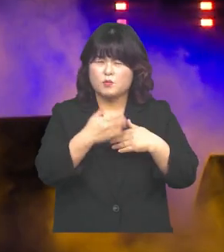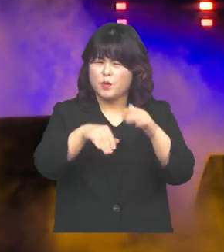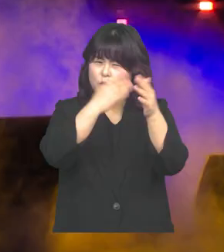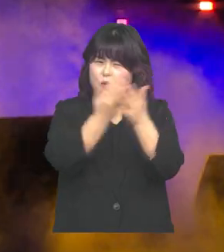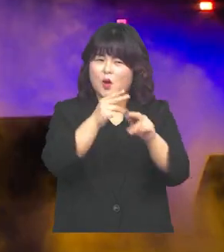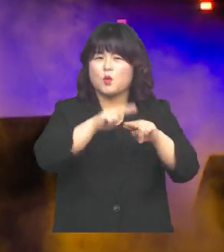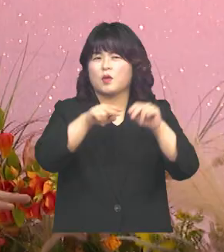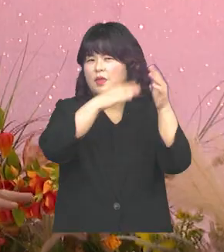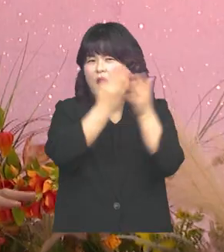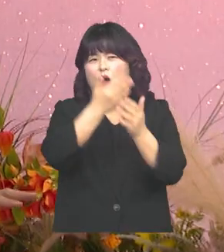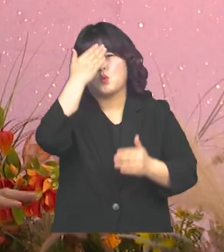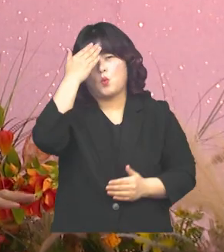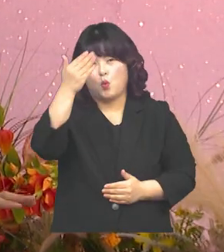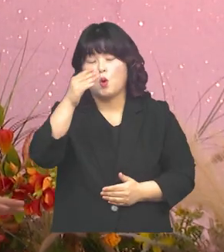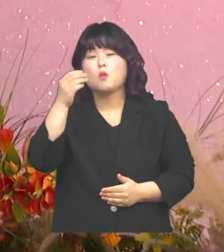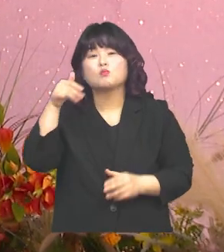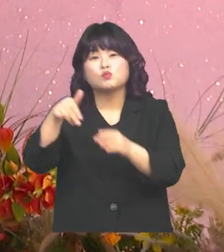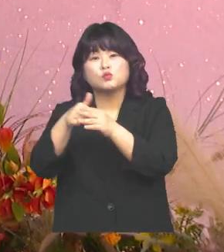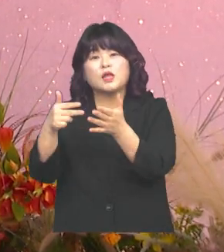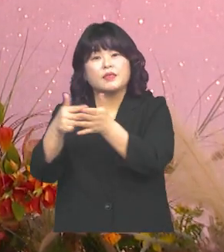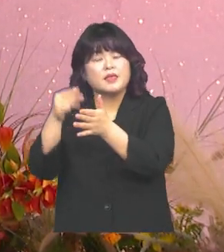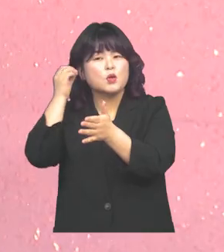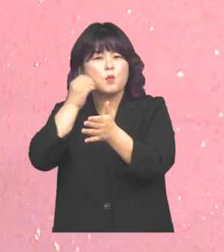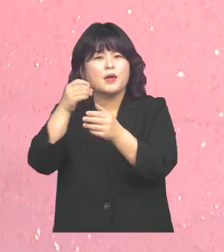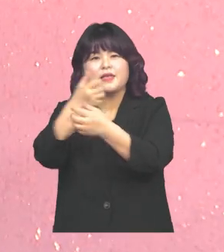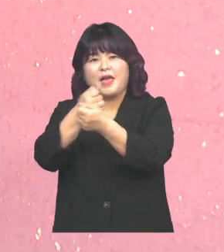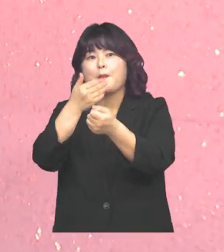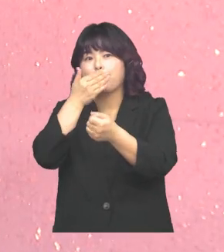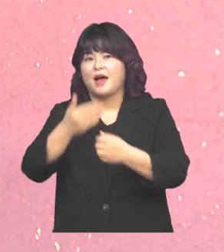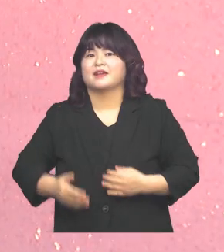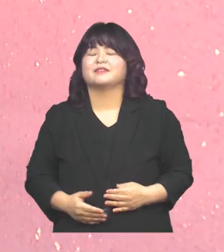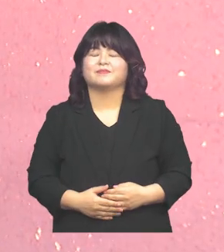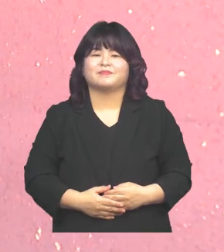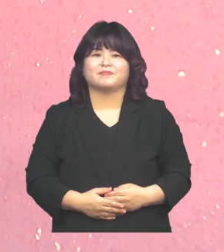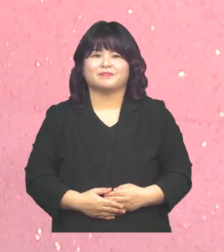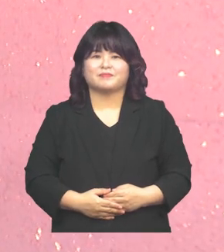전석 무료이며 용인문화재단 홈페이지에서 예매할 수 있습니다.